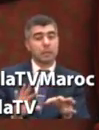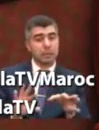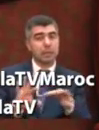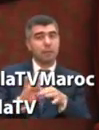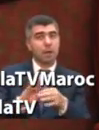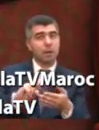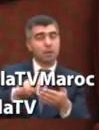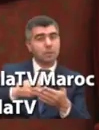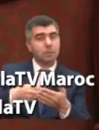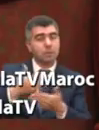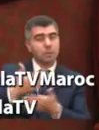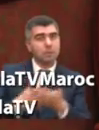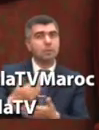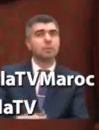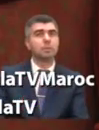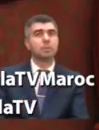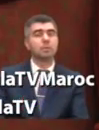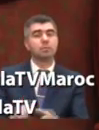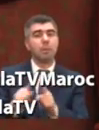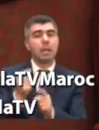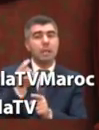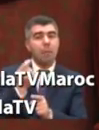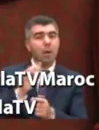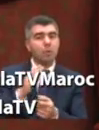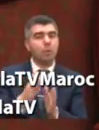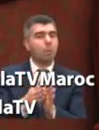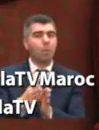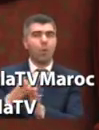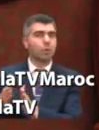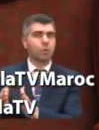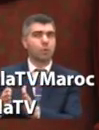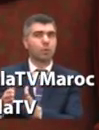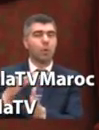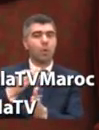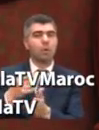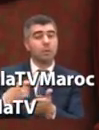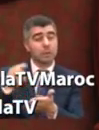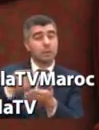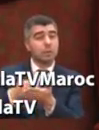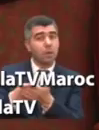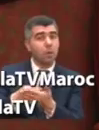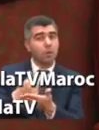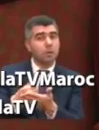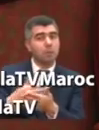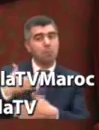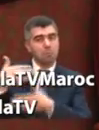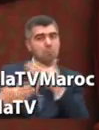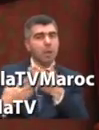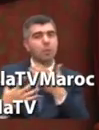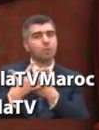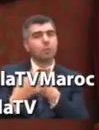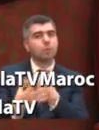فقط بل هي كذلك انه مجموعه ديال الشروط اللي خص يتبنى عليها استرداد ديال المستحقات.